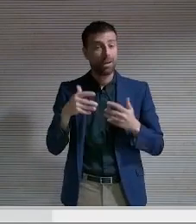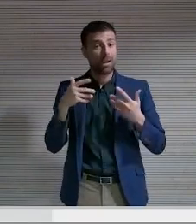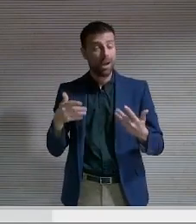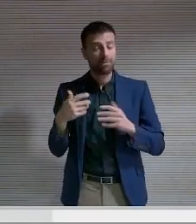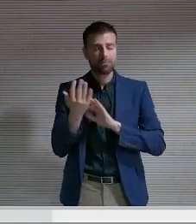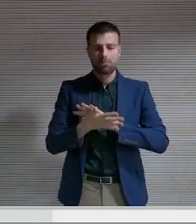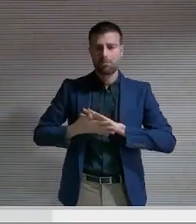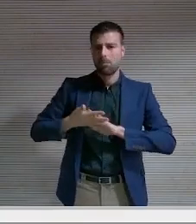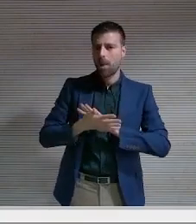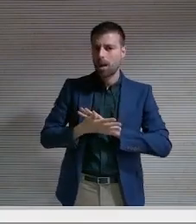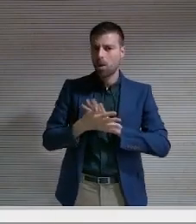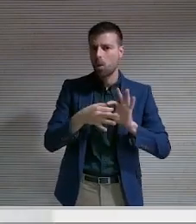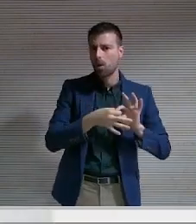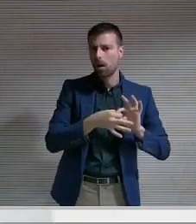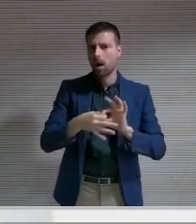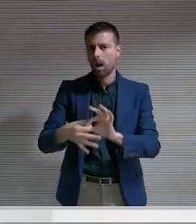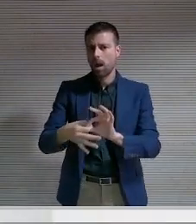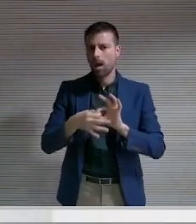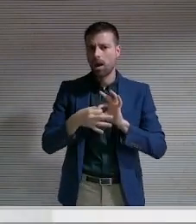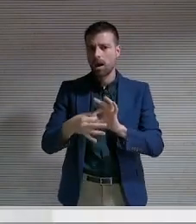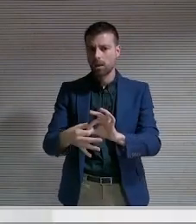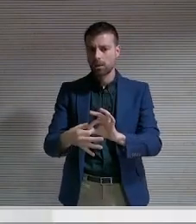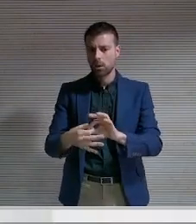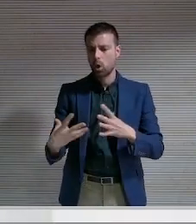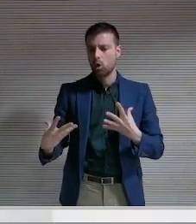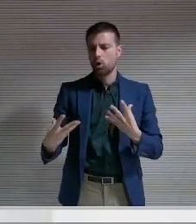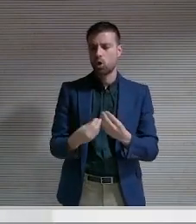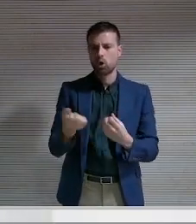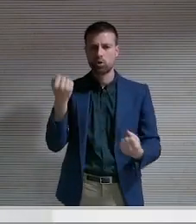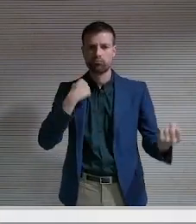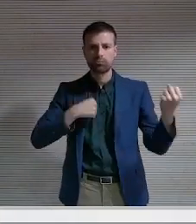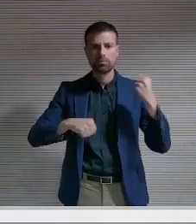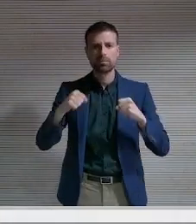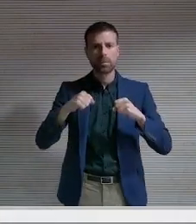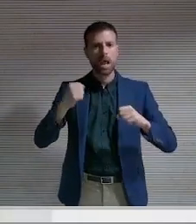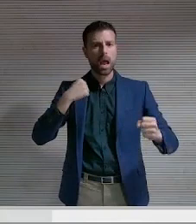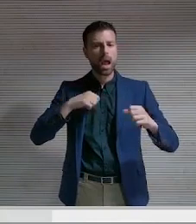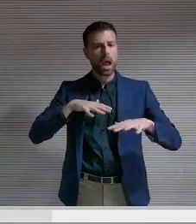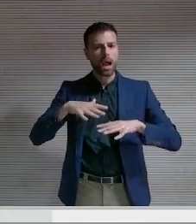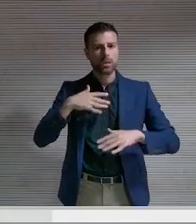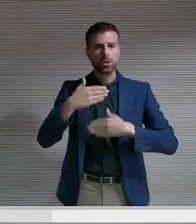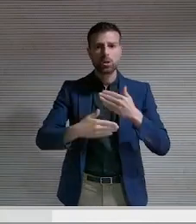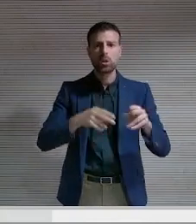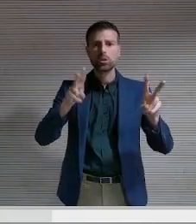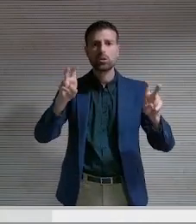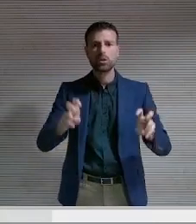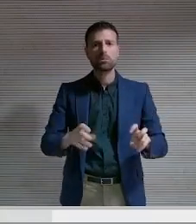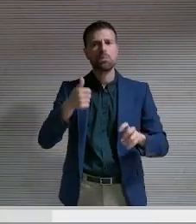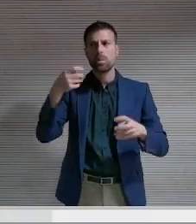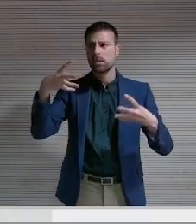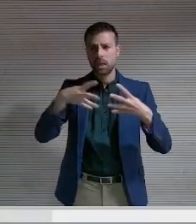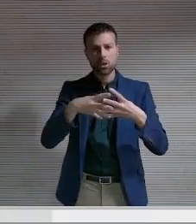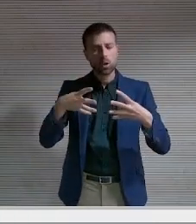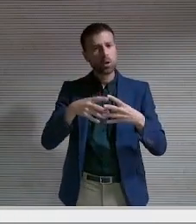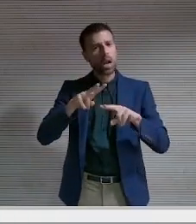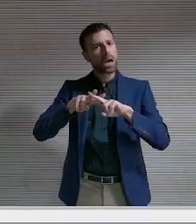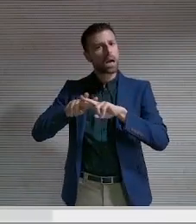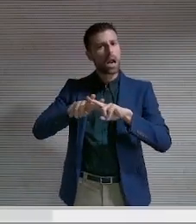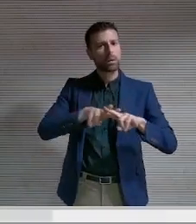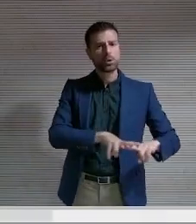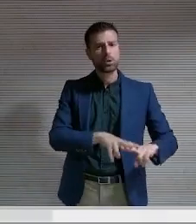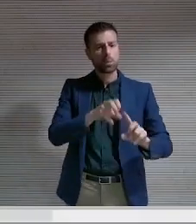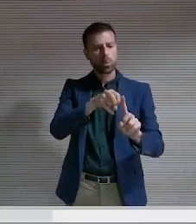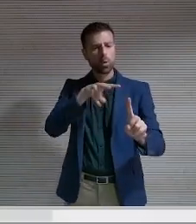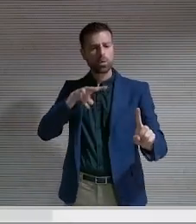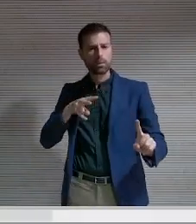de la relació amb aquestes dinàmiques més estructurals que hem de revisar des d'un punt de vista